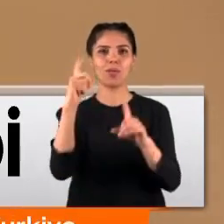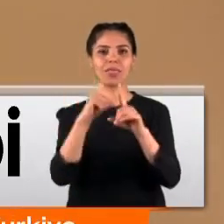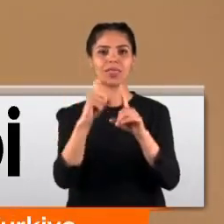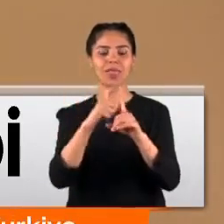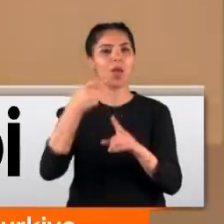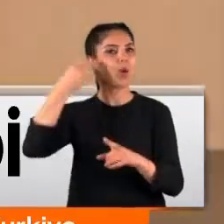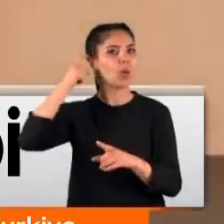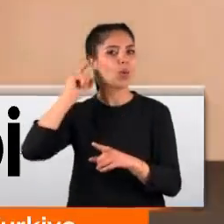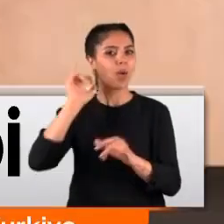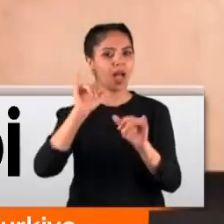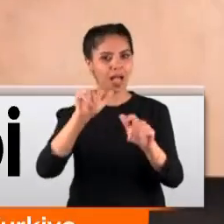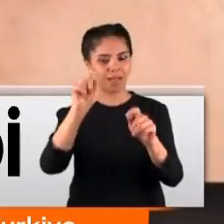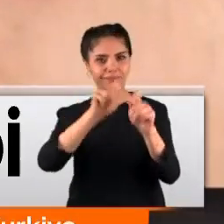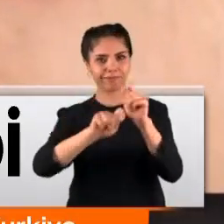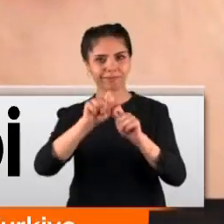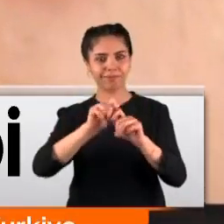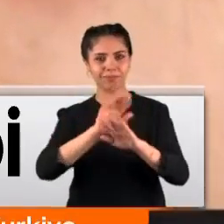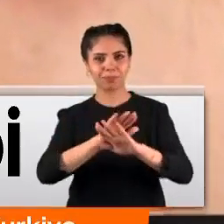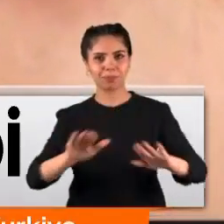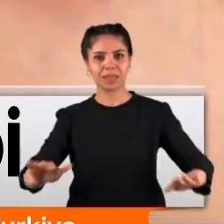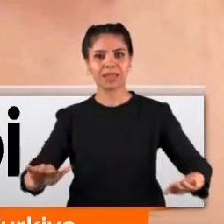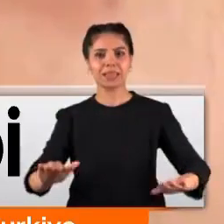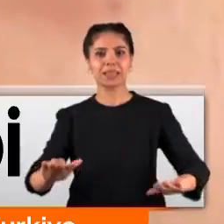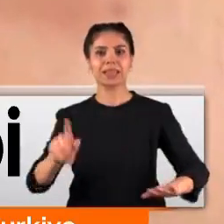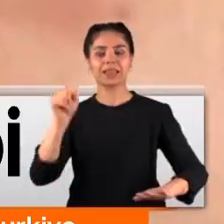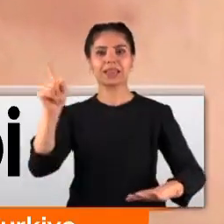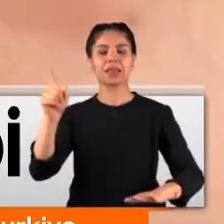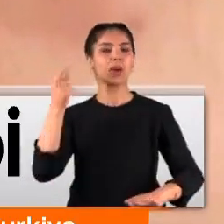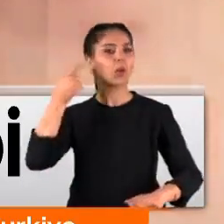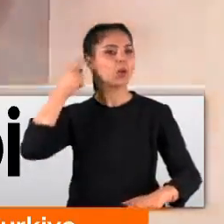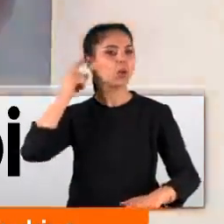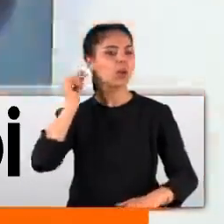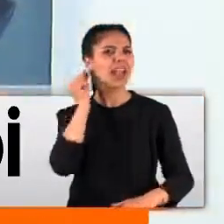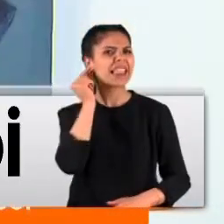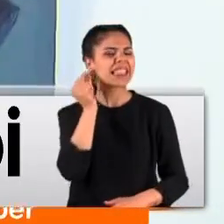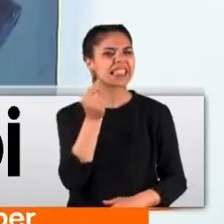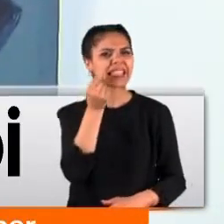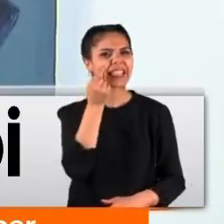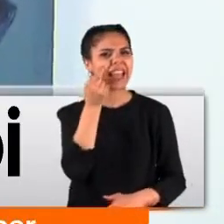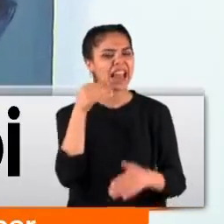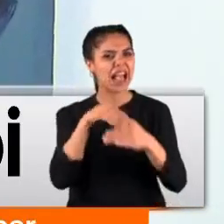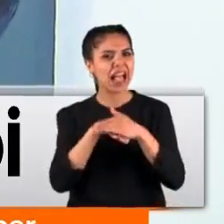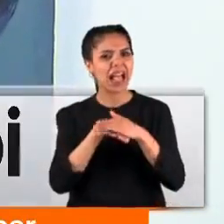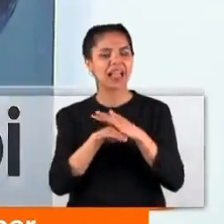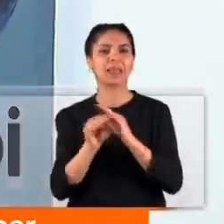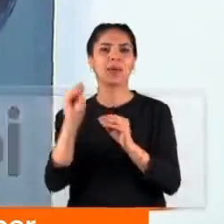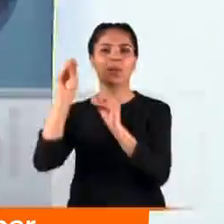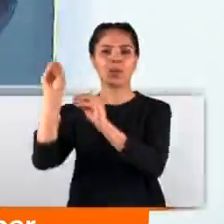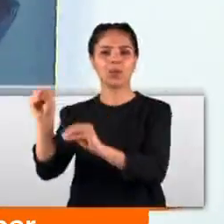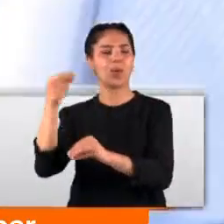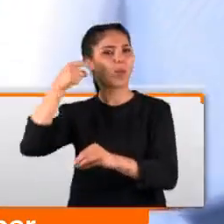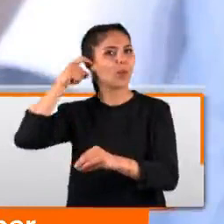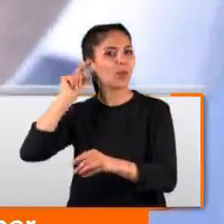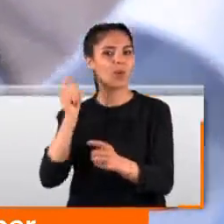boyutlu kulak oy verip bunu bir cerrah tarafından kulak verisi altına yerleştirilir burada kulak